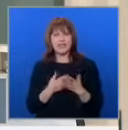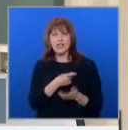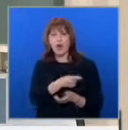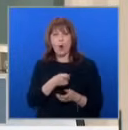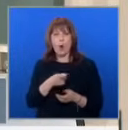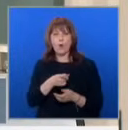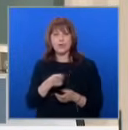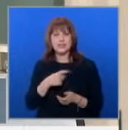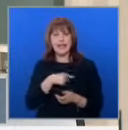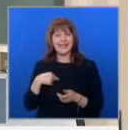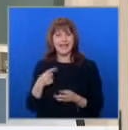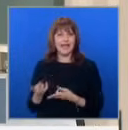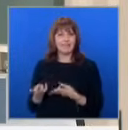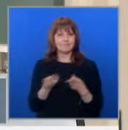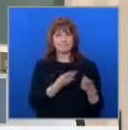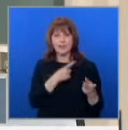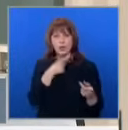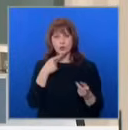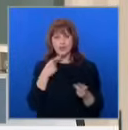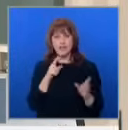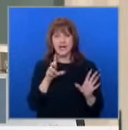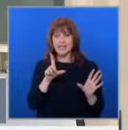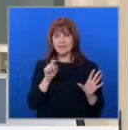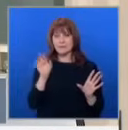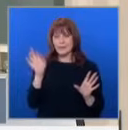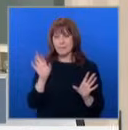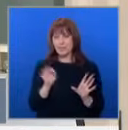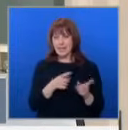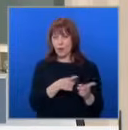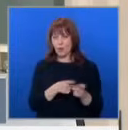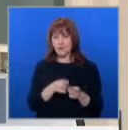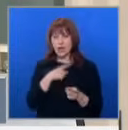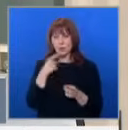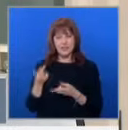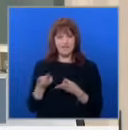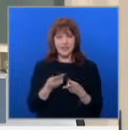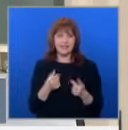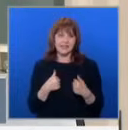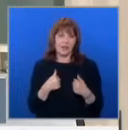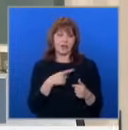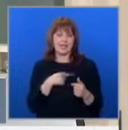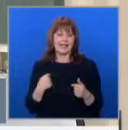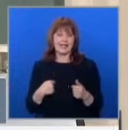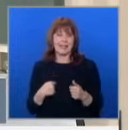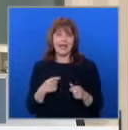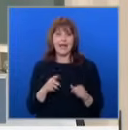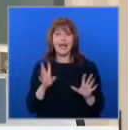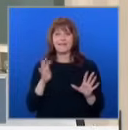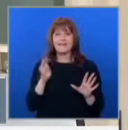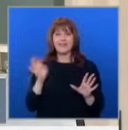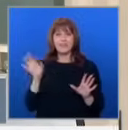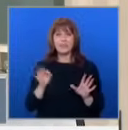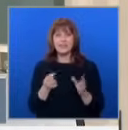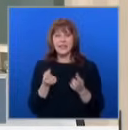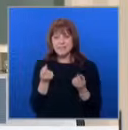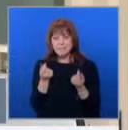които Китай снабдява Русия. Около 70% от оръжията, които Русия внася, са от Китай. 90% от микроелектрониката е